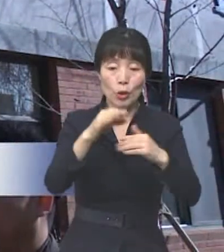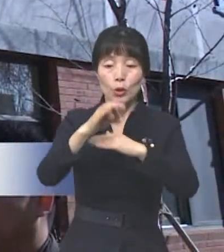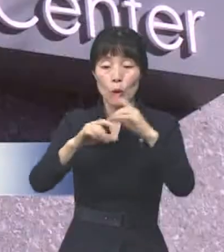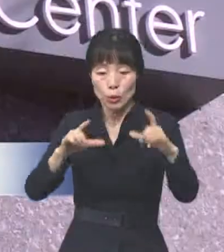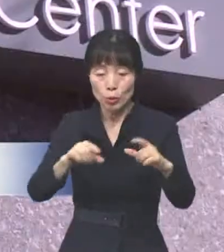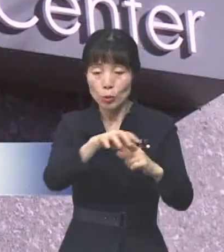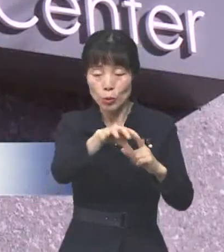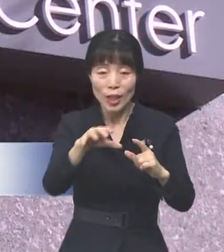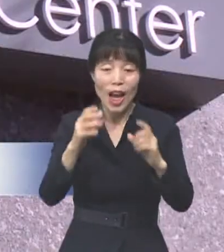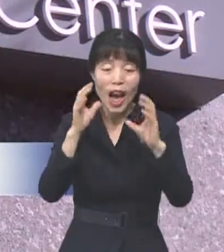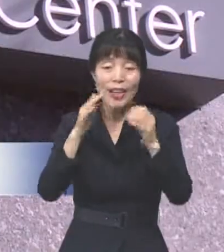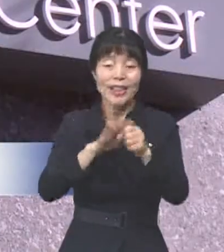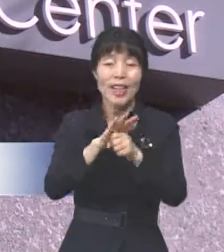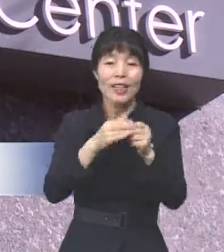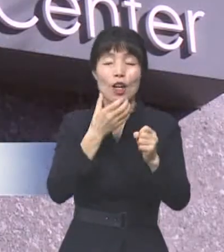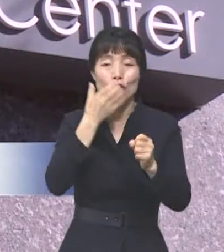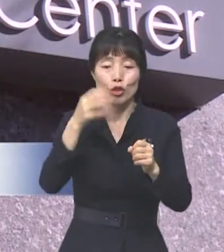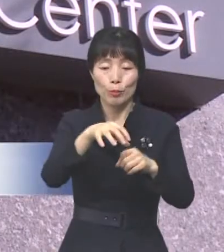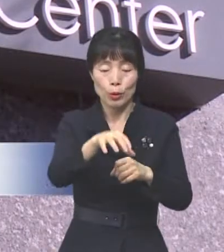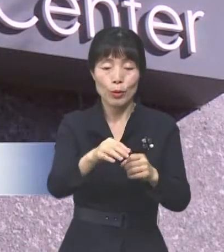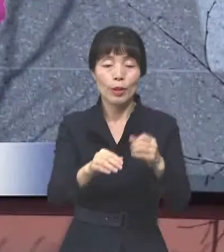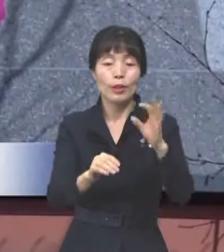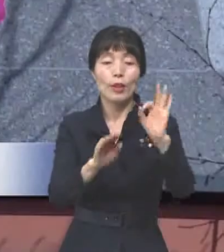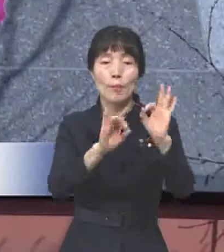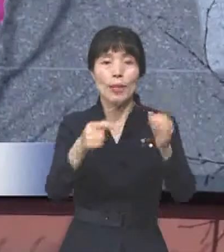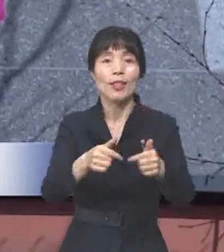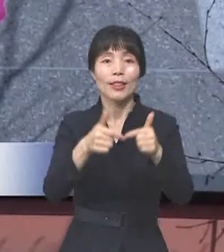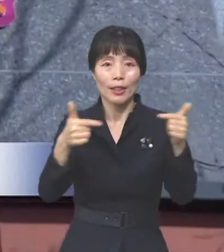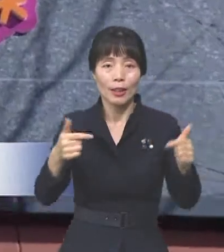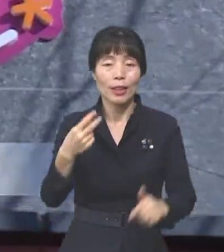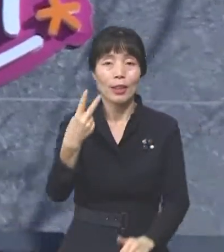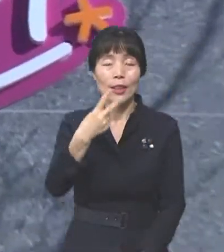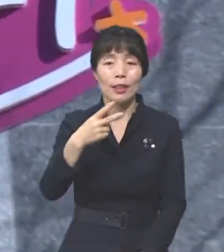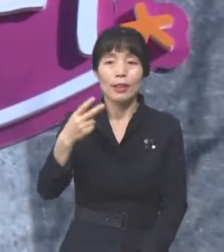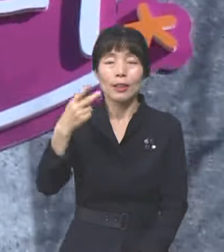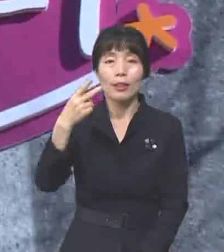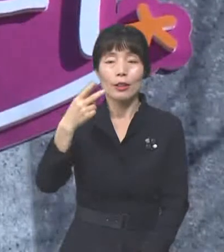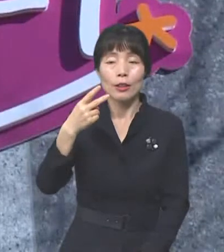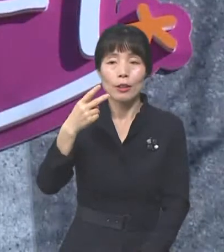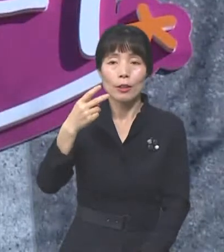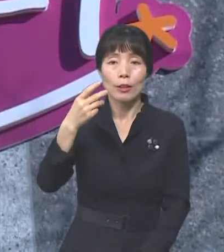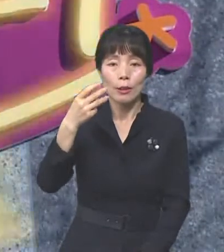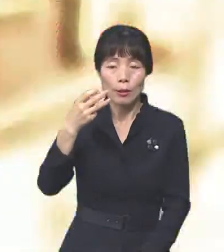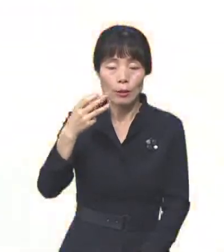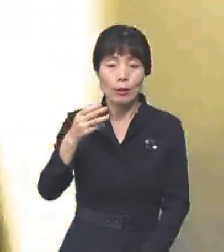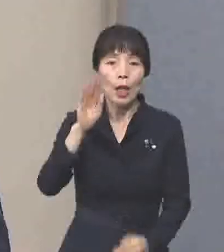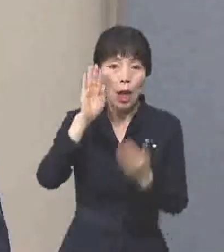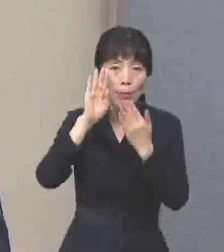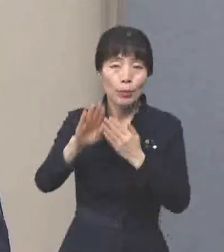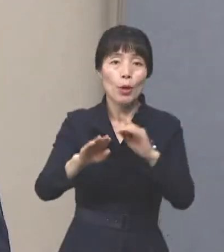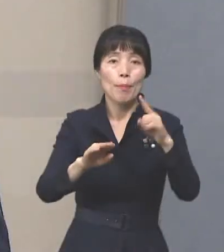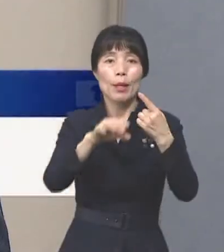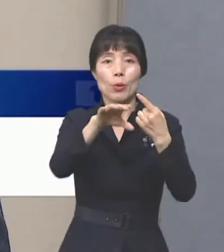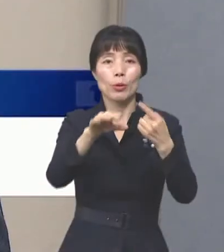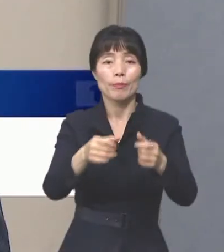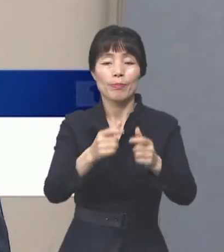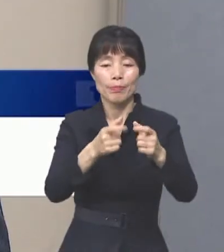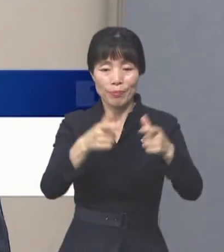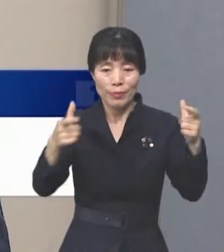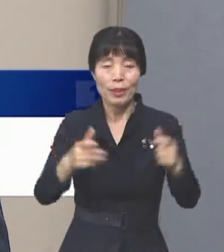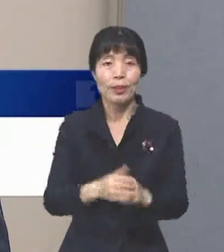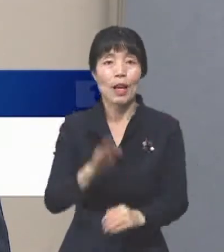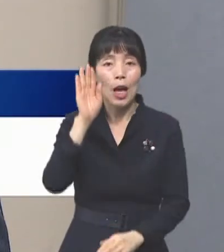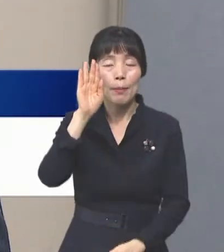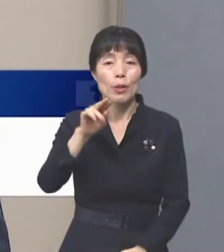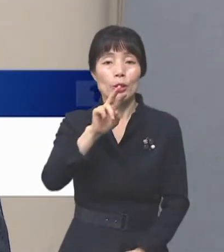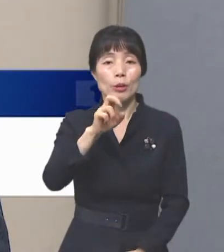아이사랑 꿈터를 10배로 늘리고 2023년엔 100곳으로 확대한다는 계획입니다. 27개를 더 구축을